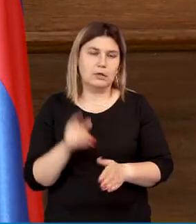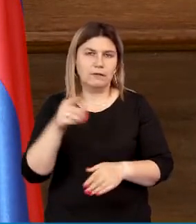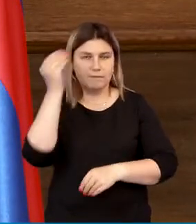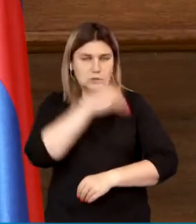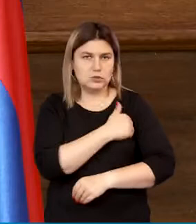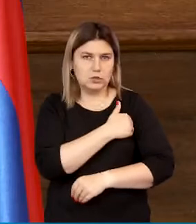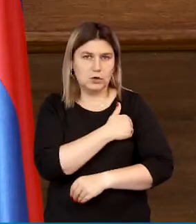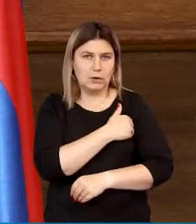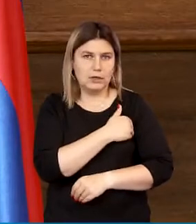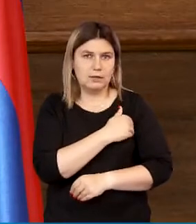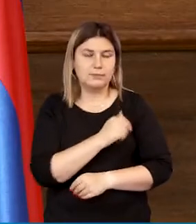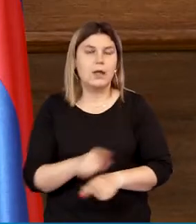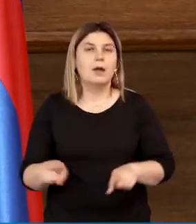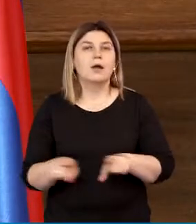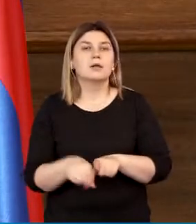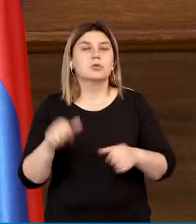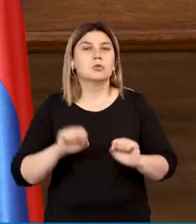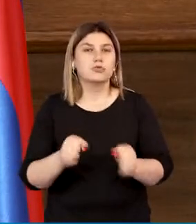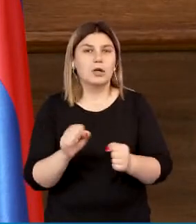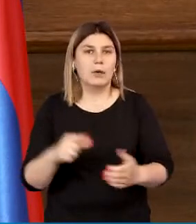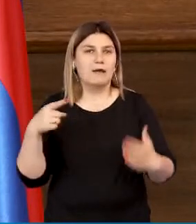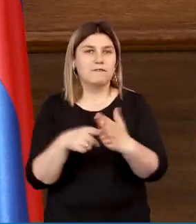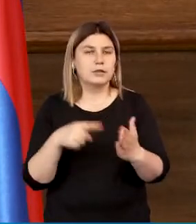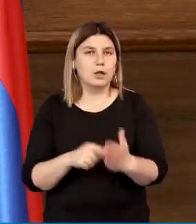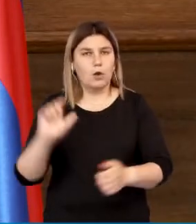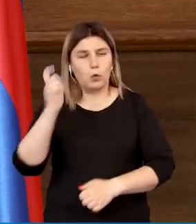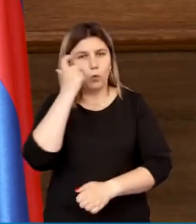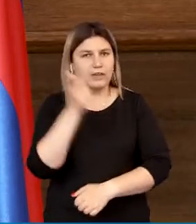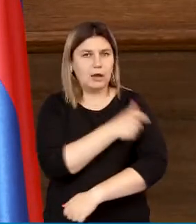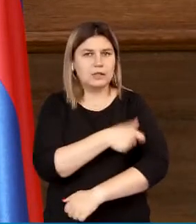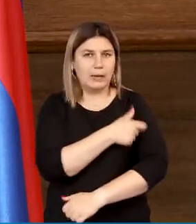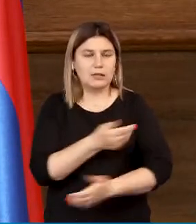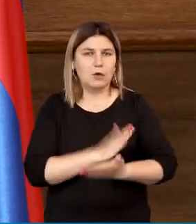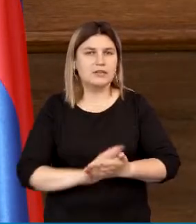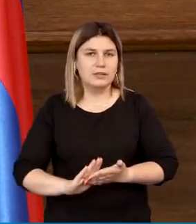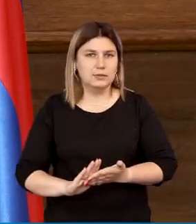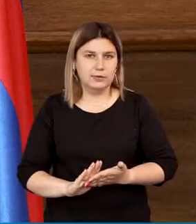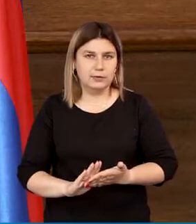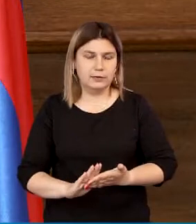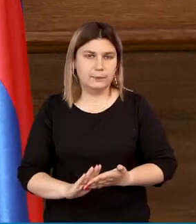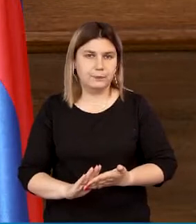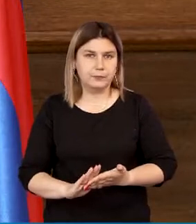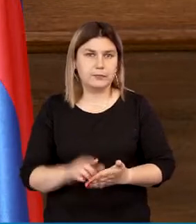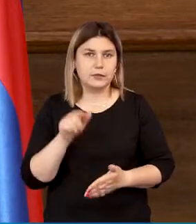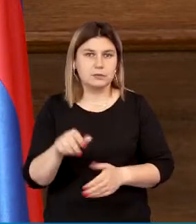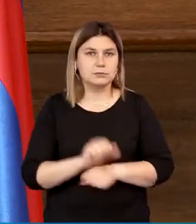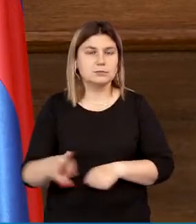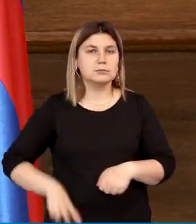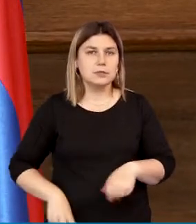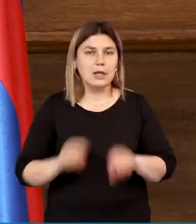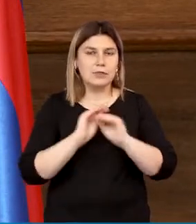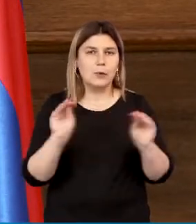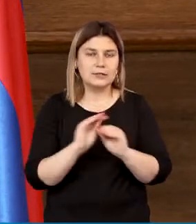szkołach. Oczywiście działamy tutaj zgodnie z wytycznymi Głównego Inspektora Sanitarnego i Ministerstwa Edukacji